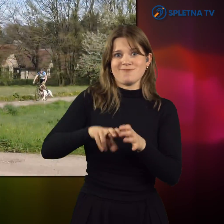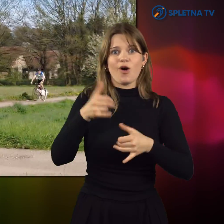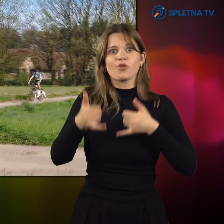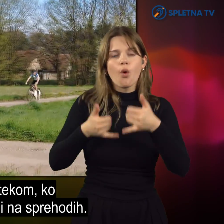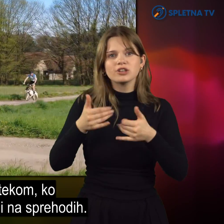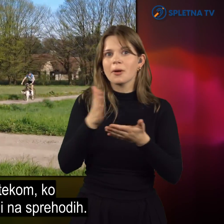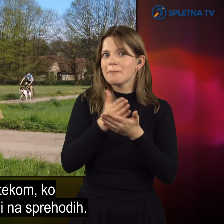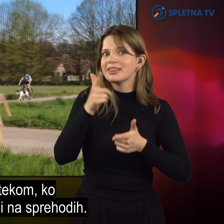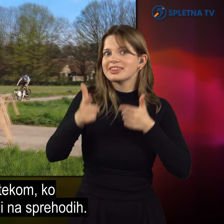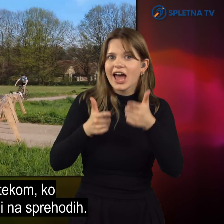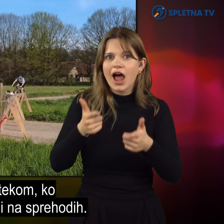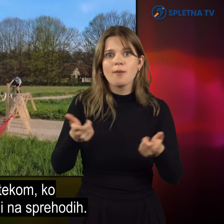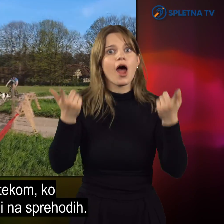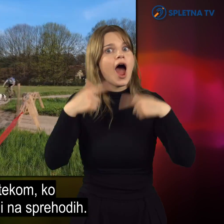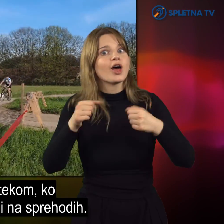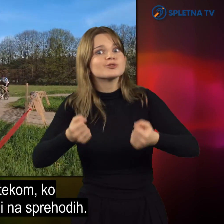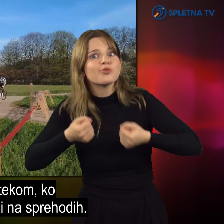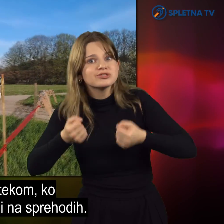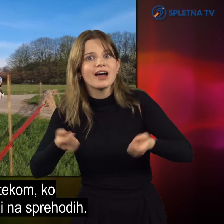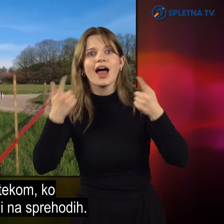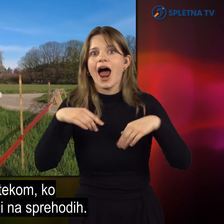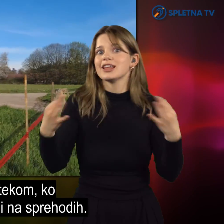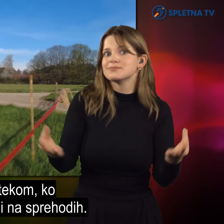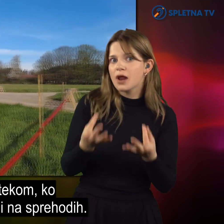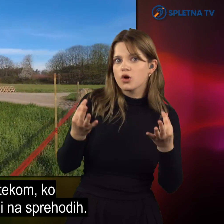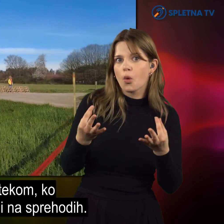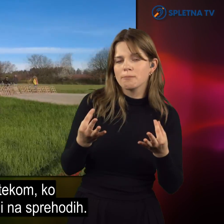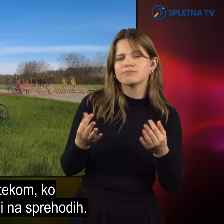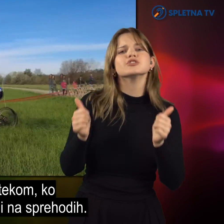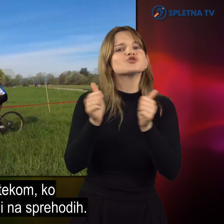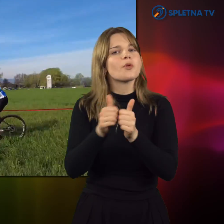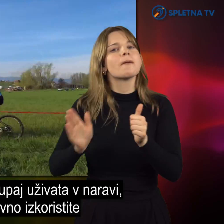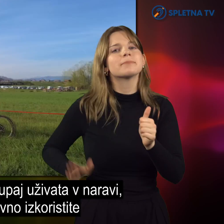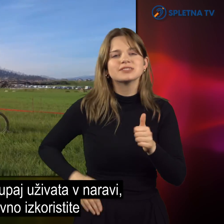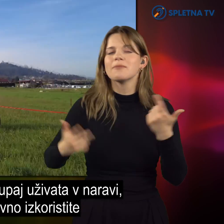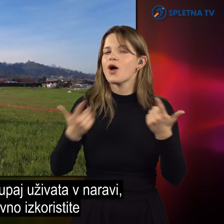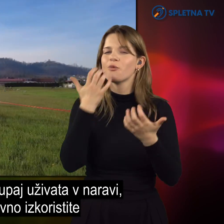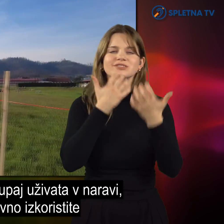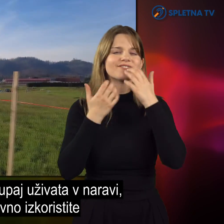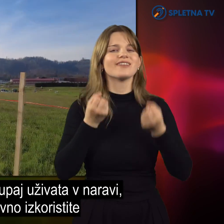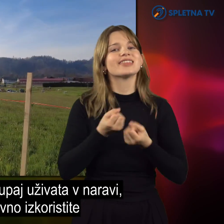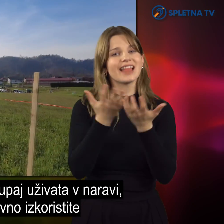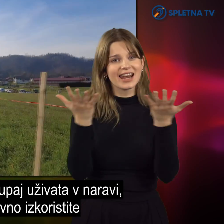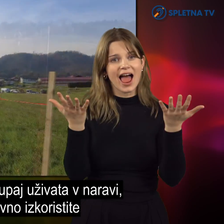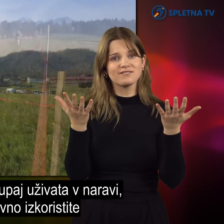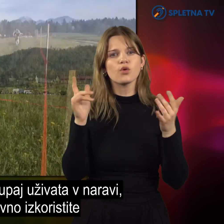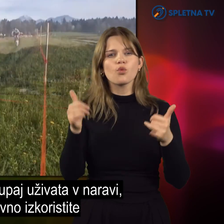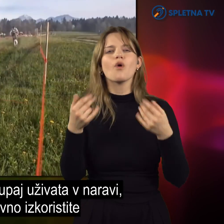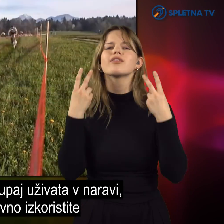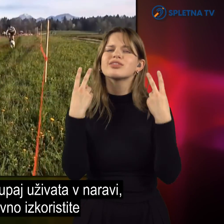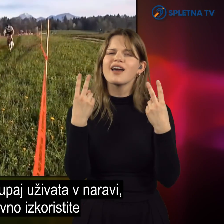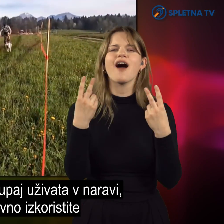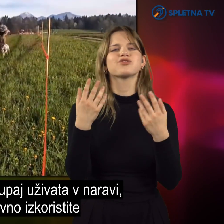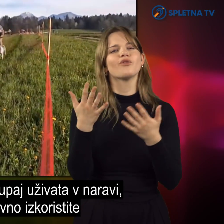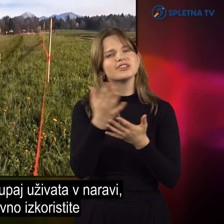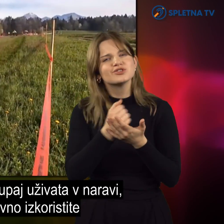kolesu, med tekom, ko smučate ali na sprehodih. S psom lahko skupaj uživate v naravi, ko